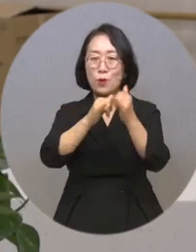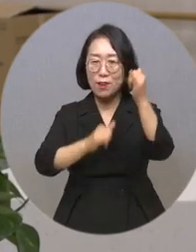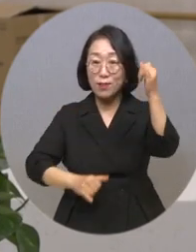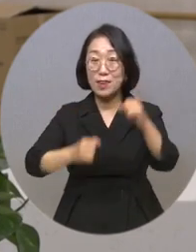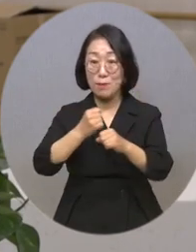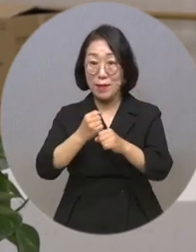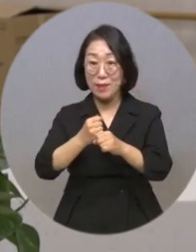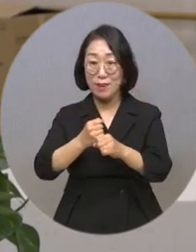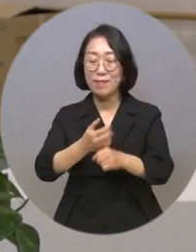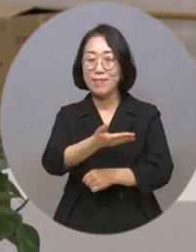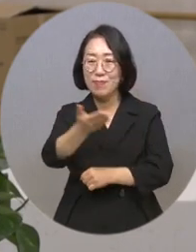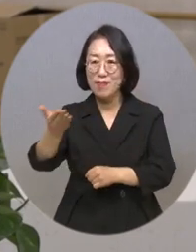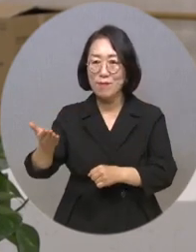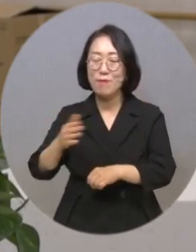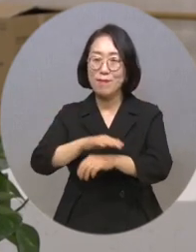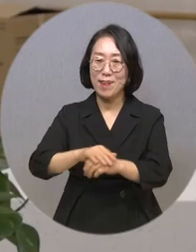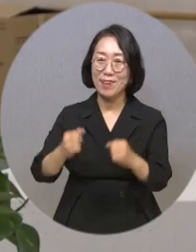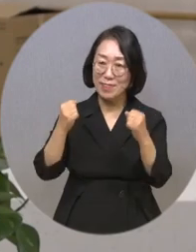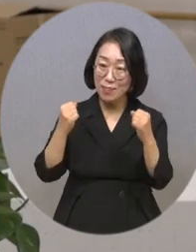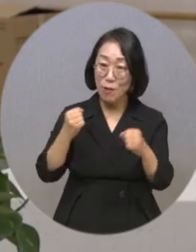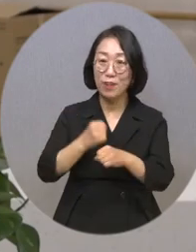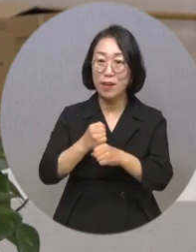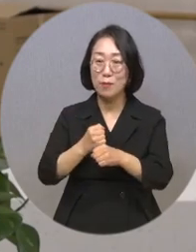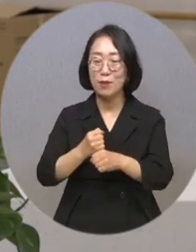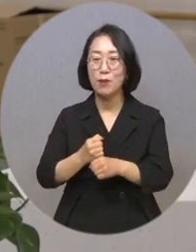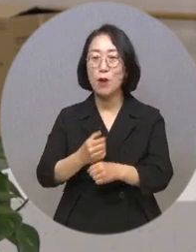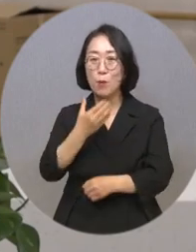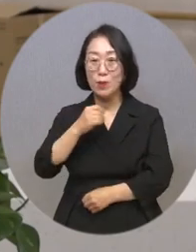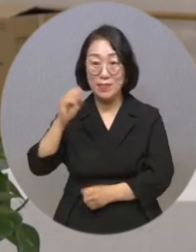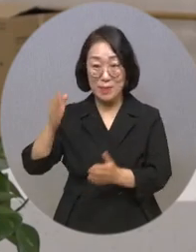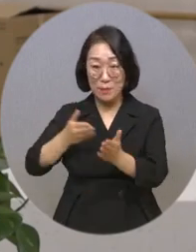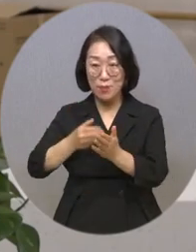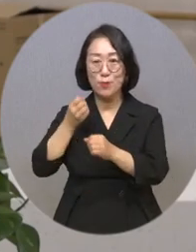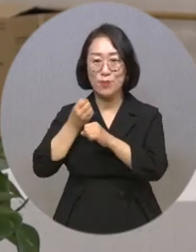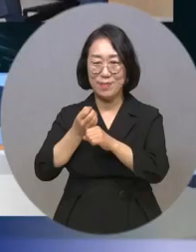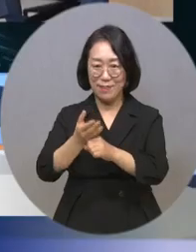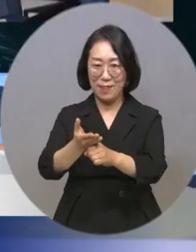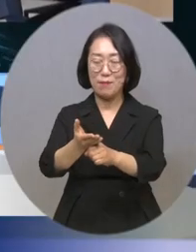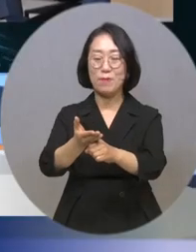다음 세대를 응원하며 복지TV 경기방송 정선입니다.